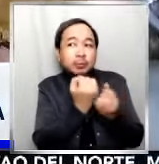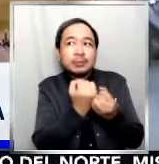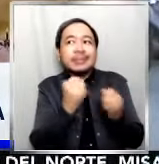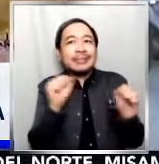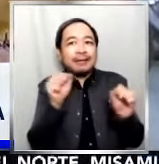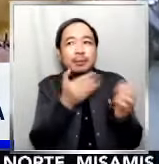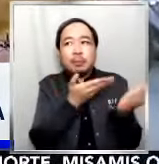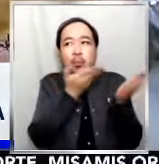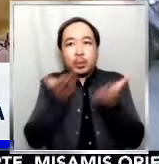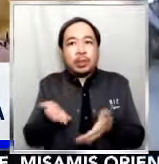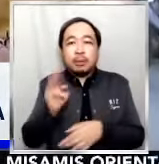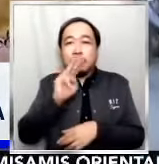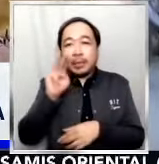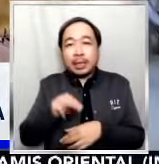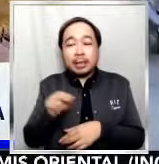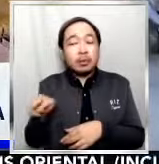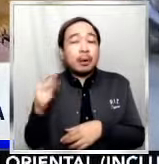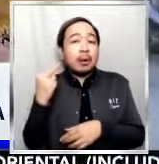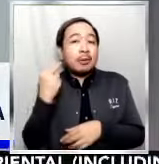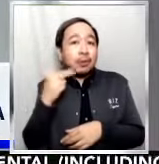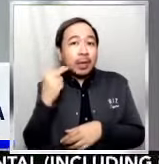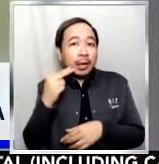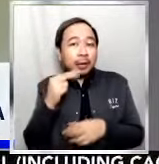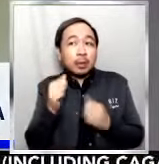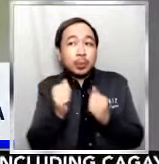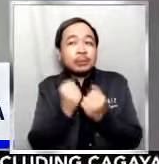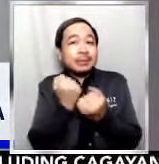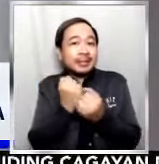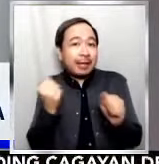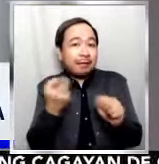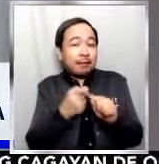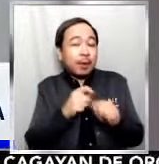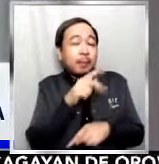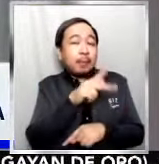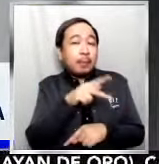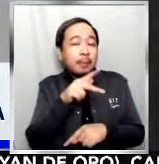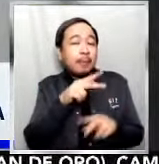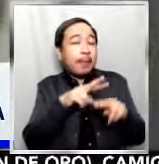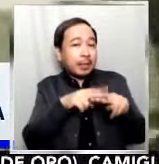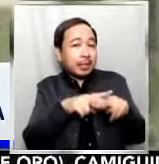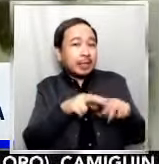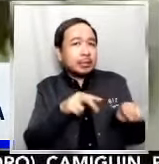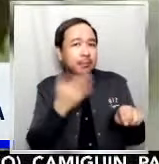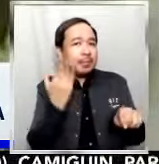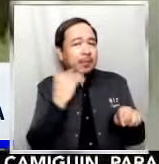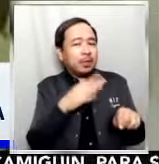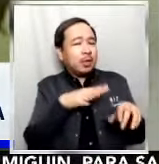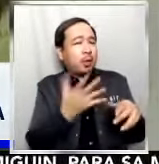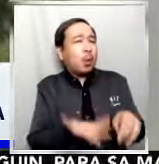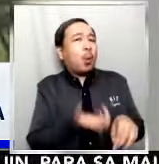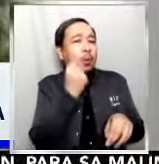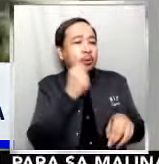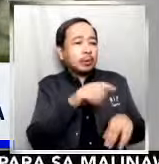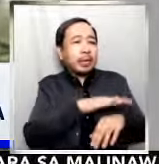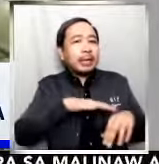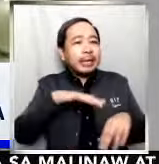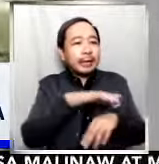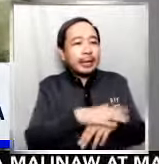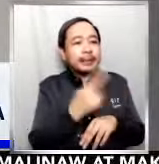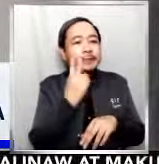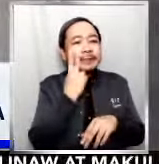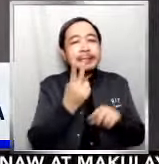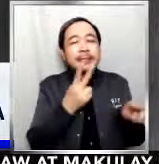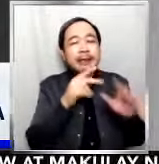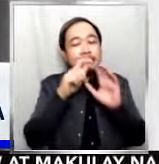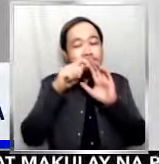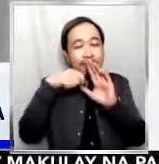pamangkin ni Lola na kasama nag-rescue sa kanya sa Pangasinan, dating tirahan ni Lola ang lote na makikita sa video. Kamakailan ay binawi na raw sa